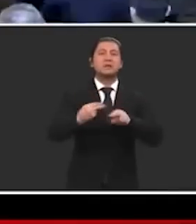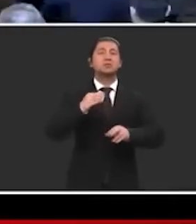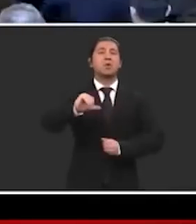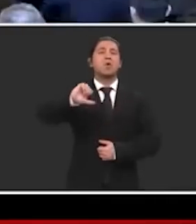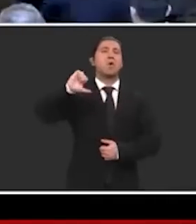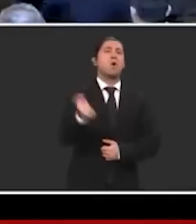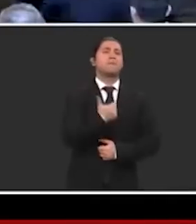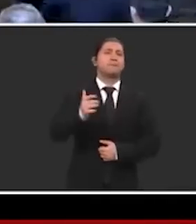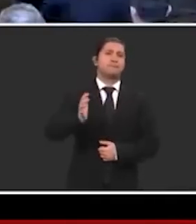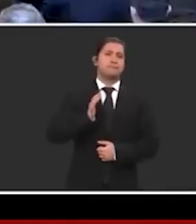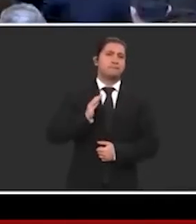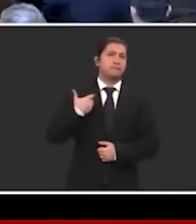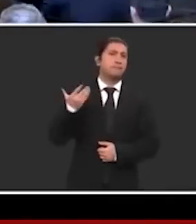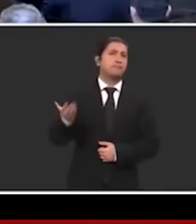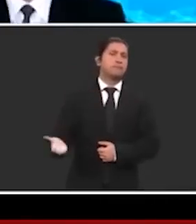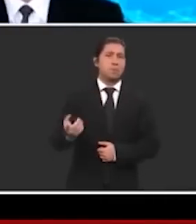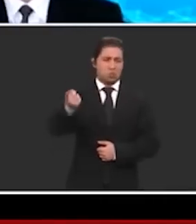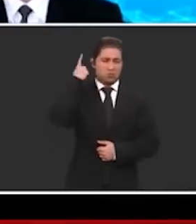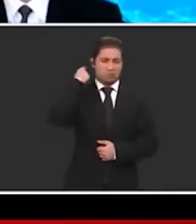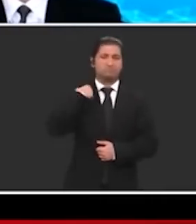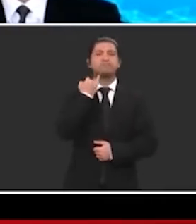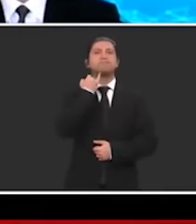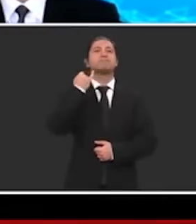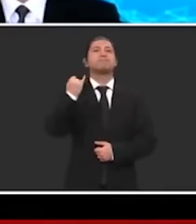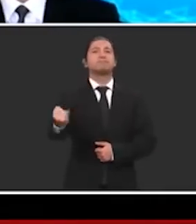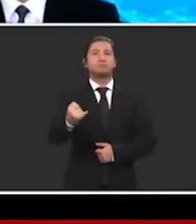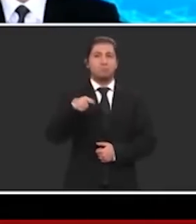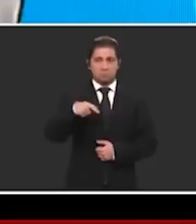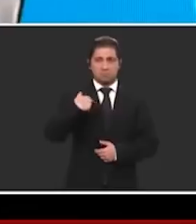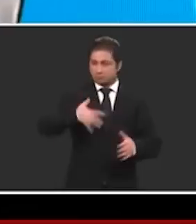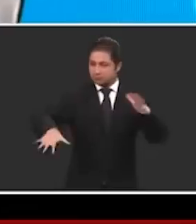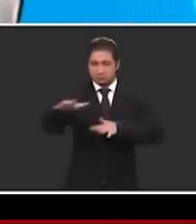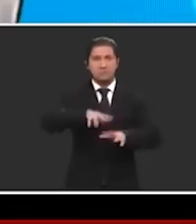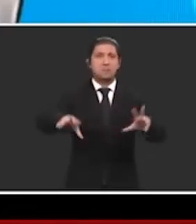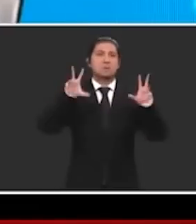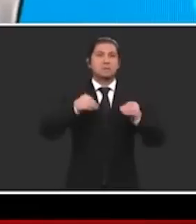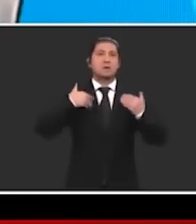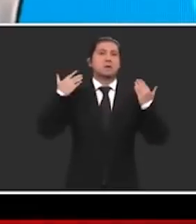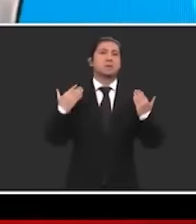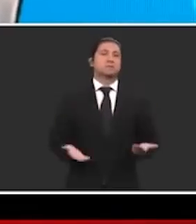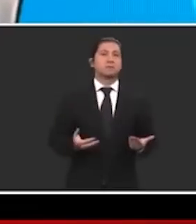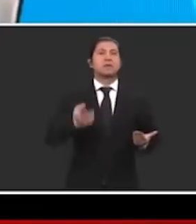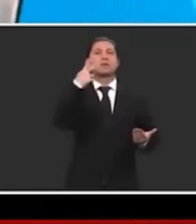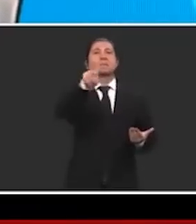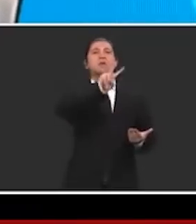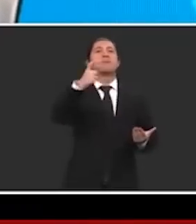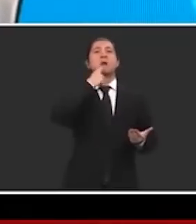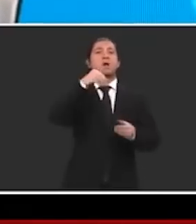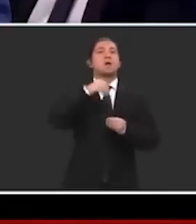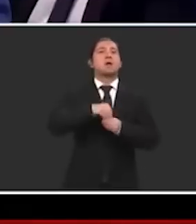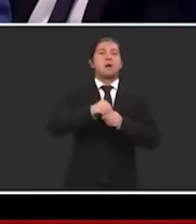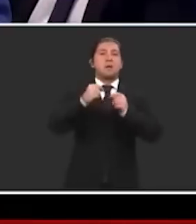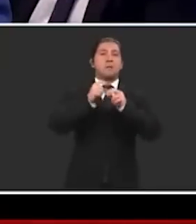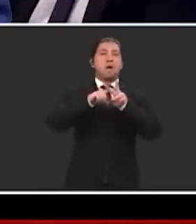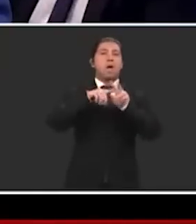öneme sahiptir. Dünkü ziyaretimizde bunu tahkim ettik. 2020 yılındaki